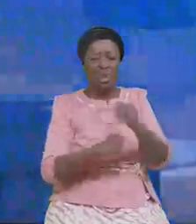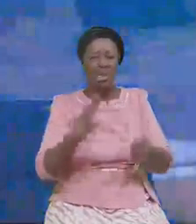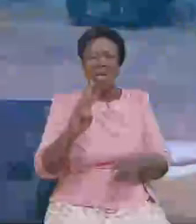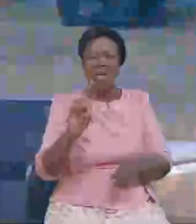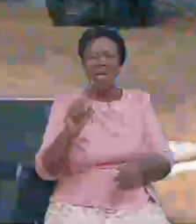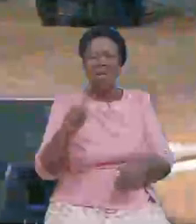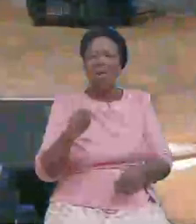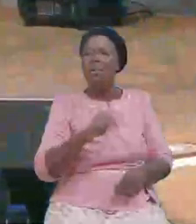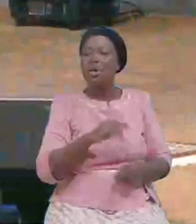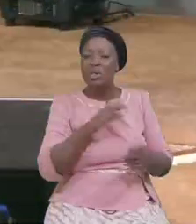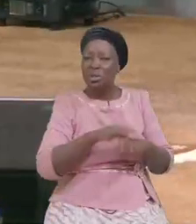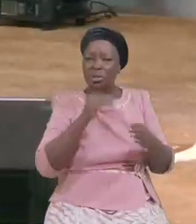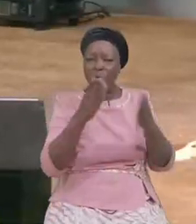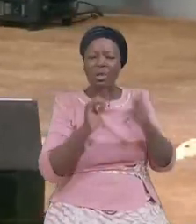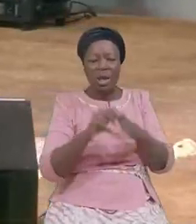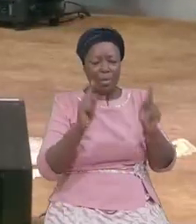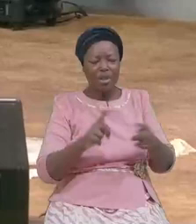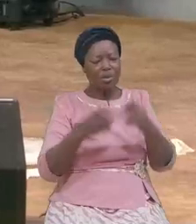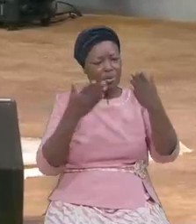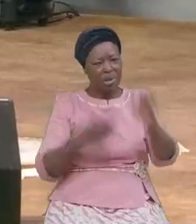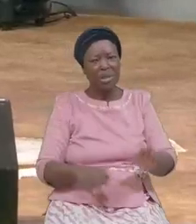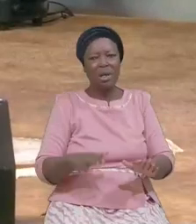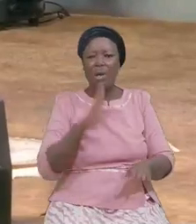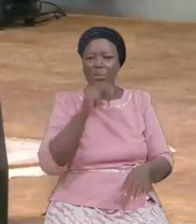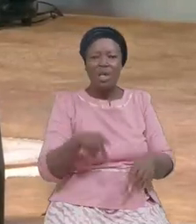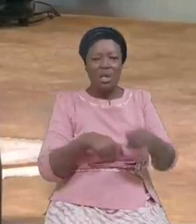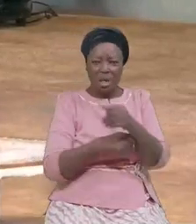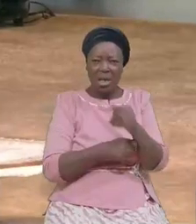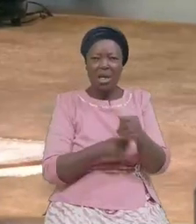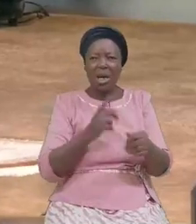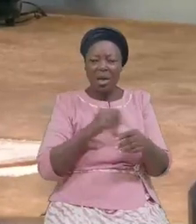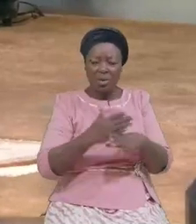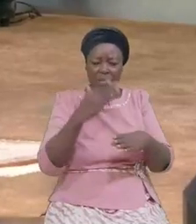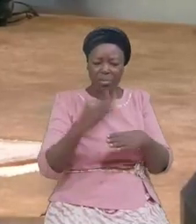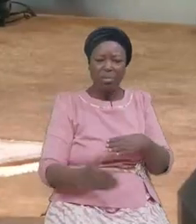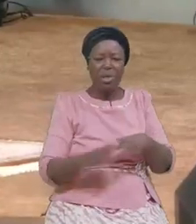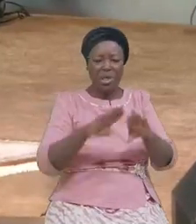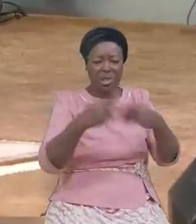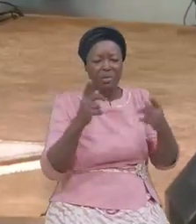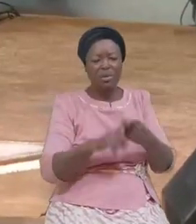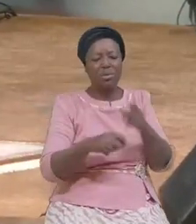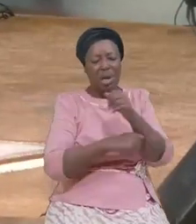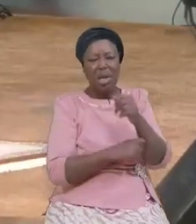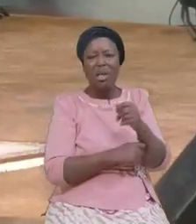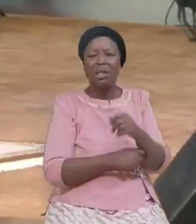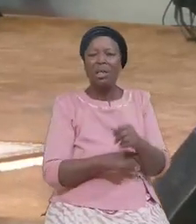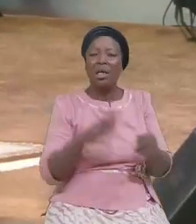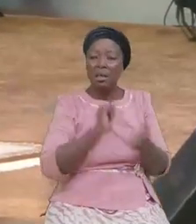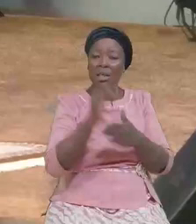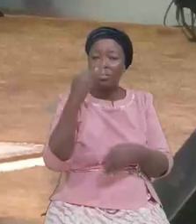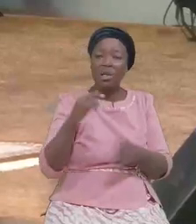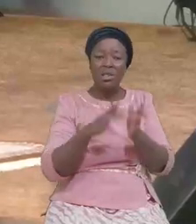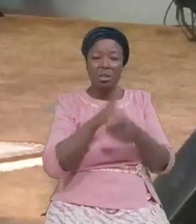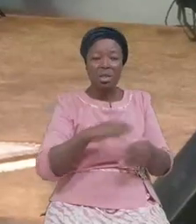charnelles meure et périsse dans sa vie charnelle et donne complètement à la vie charnelle.